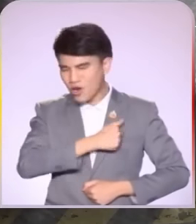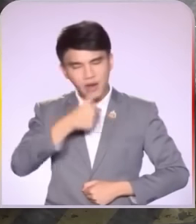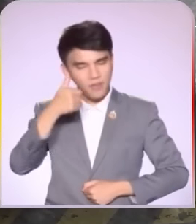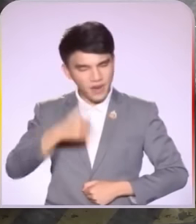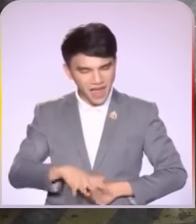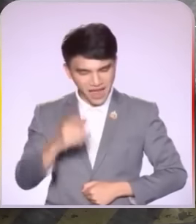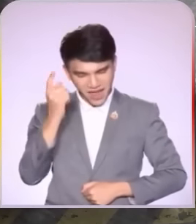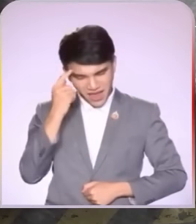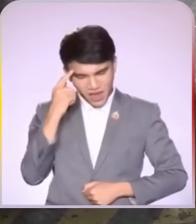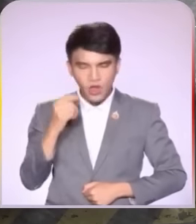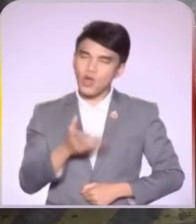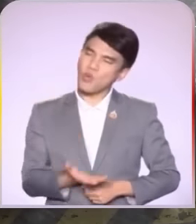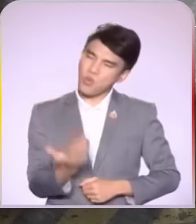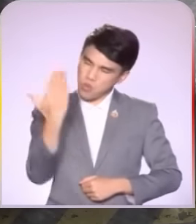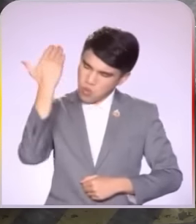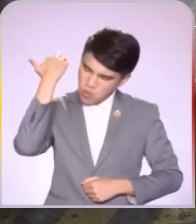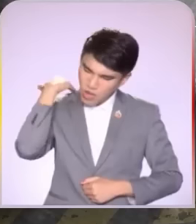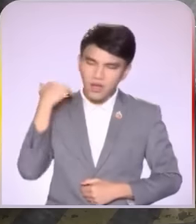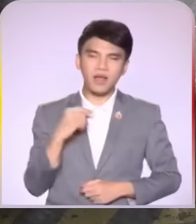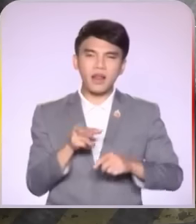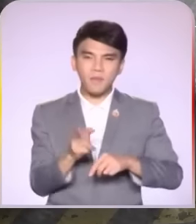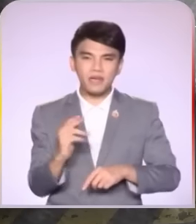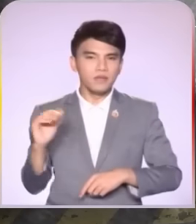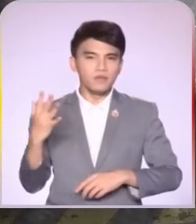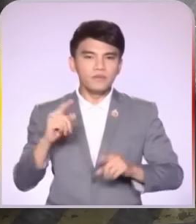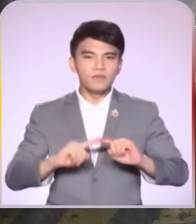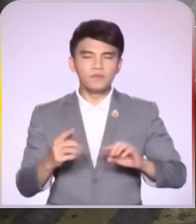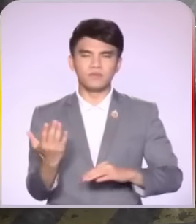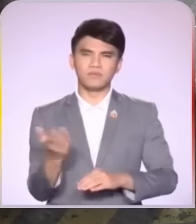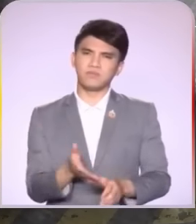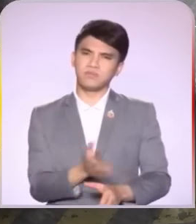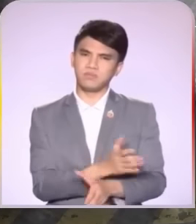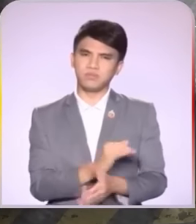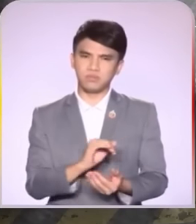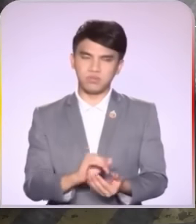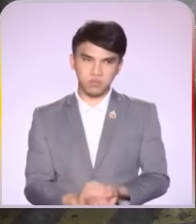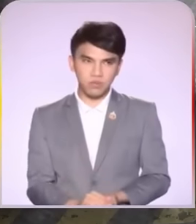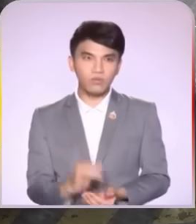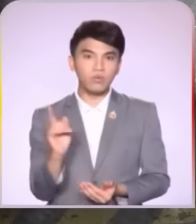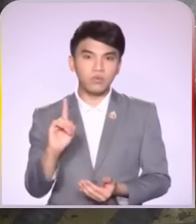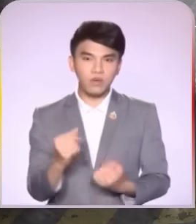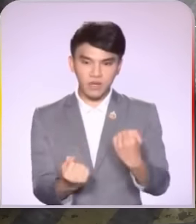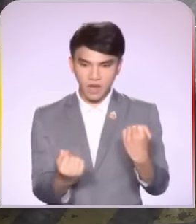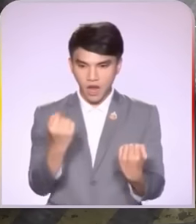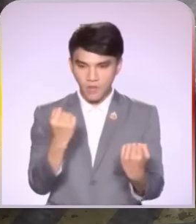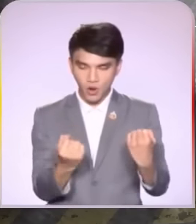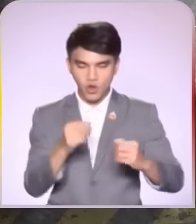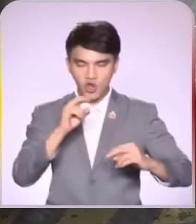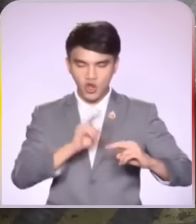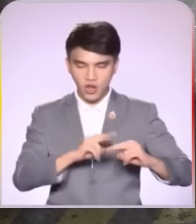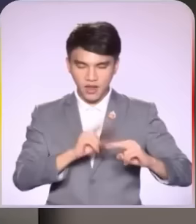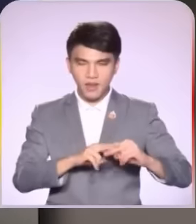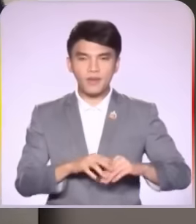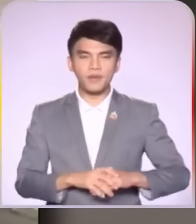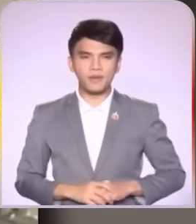าคิดอย่างนั้นนะ เขาก็บอกว่าเออที่ผ่านมาสามีเธอไม่เคยมีอาวุธปืนนะแต่ทีเนี้ยในวันก่อเหตุเนี่ยสามีขับรถแล้วเธอก็นั่งไปด้วยอย่